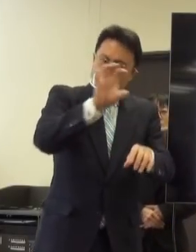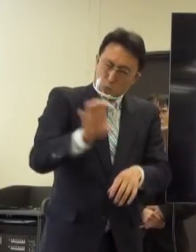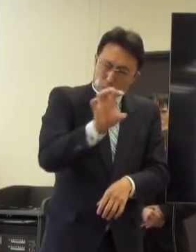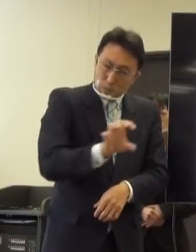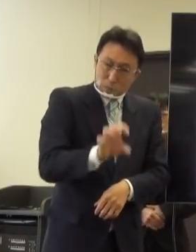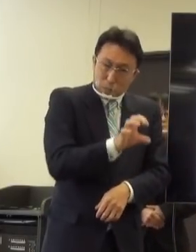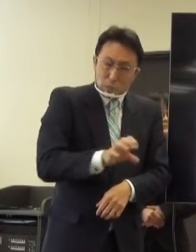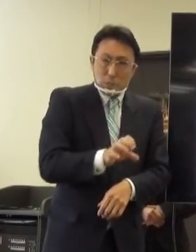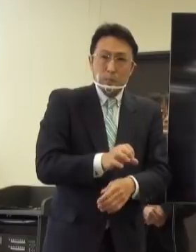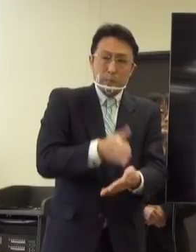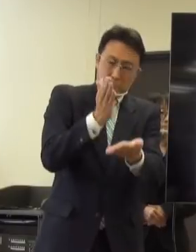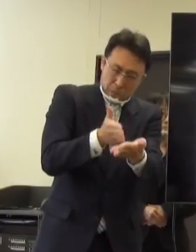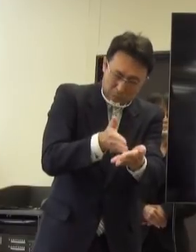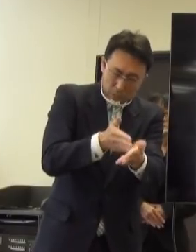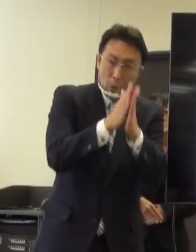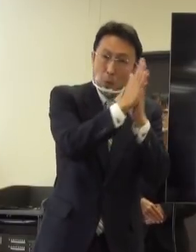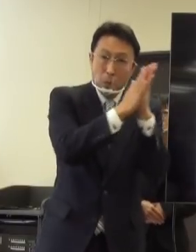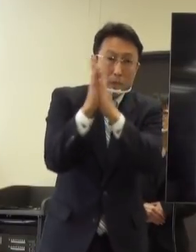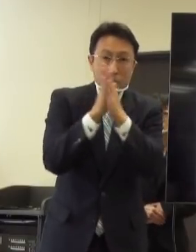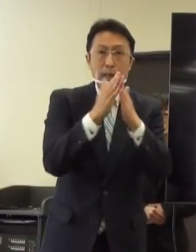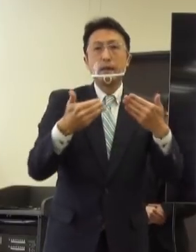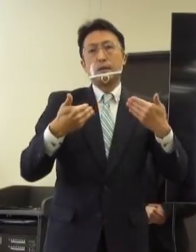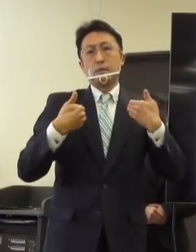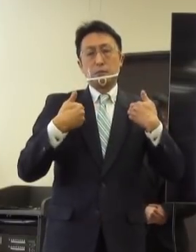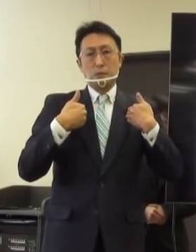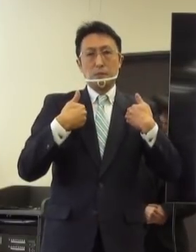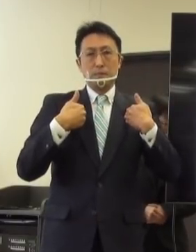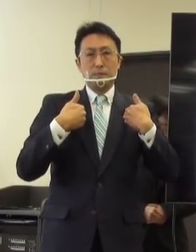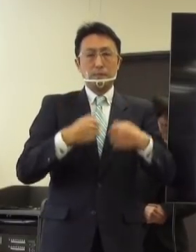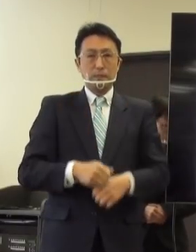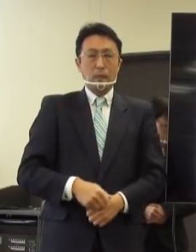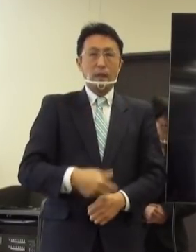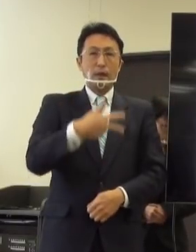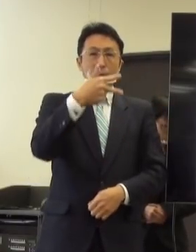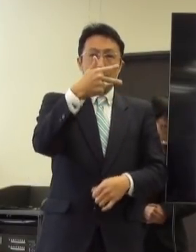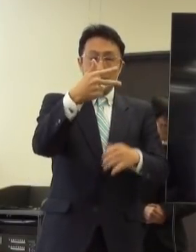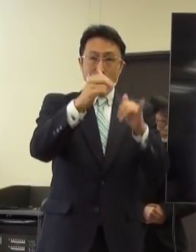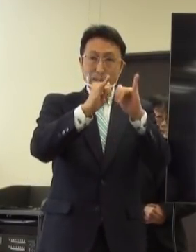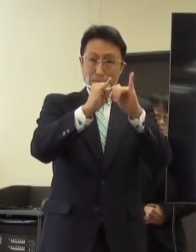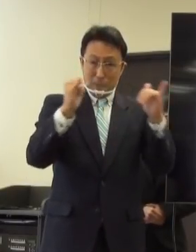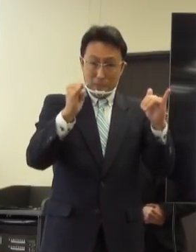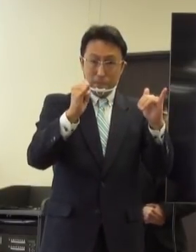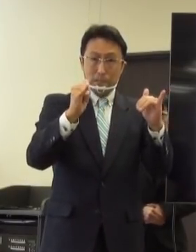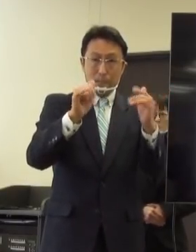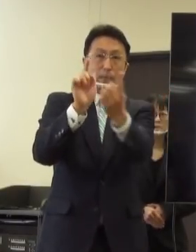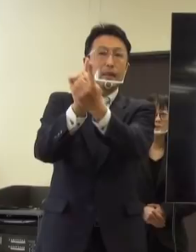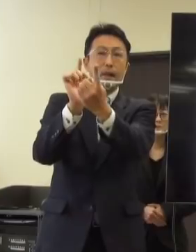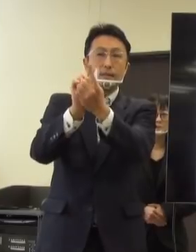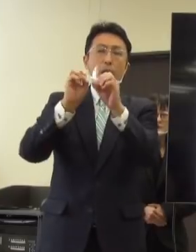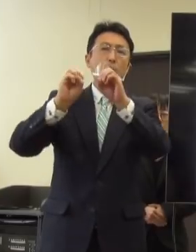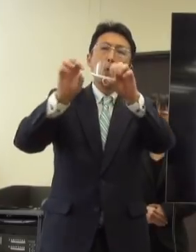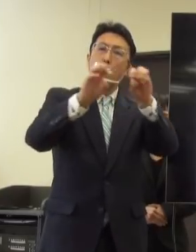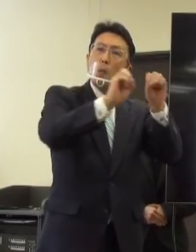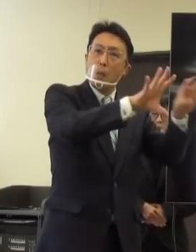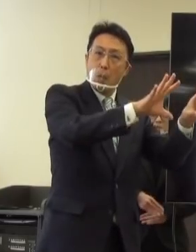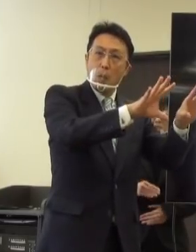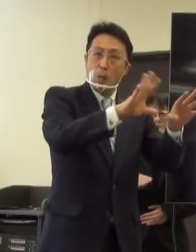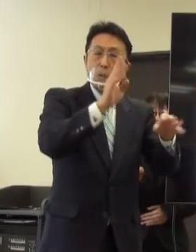ません。そのために、一つは市民への直接的な広報強化ということで、実は昨日